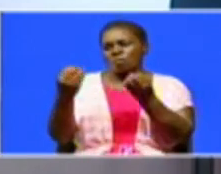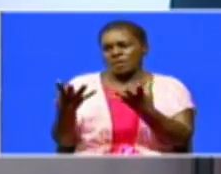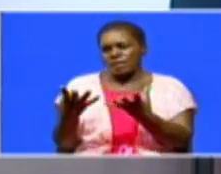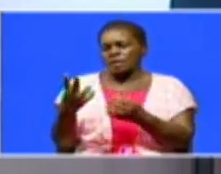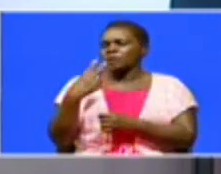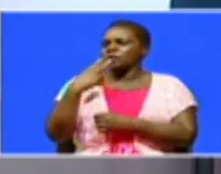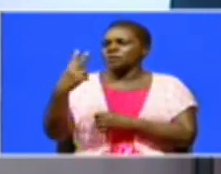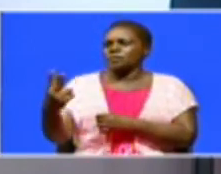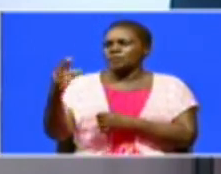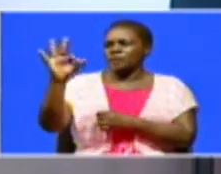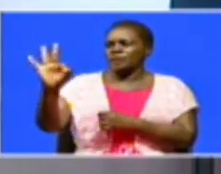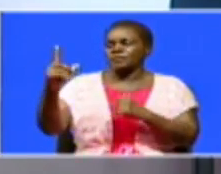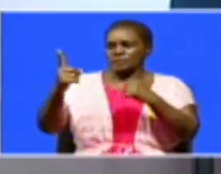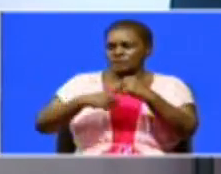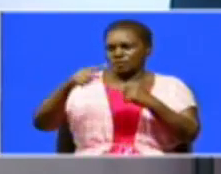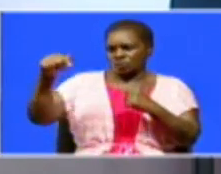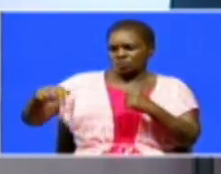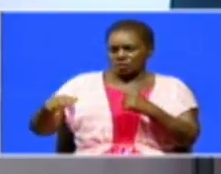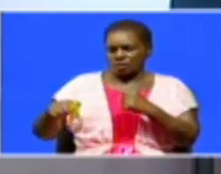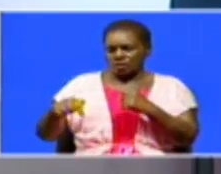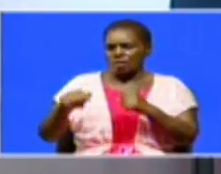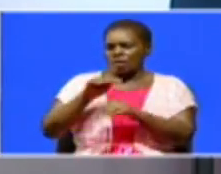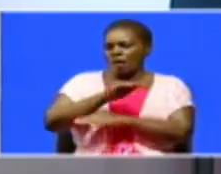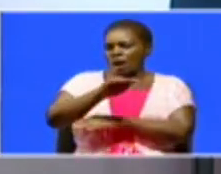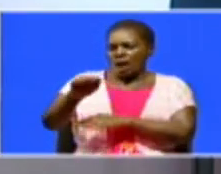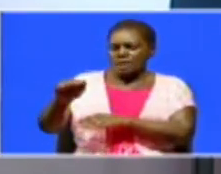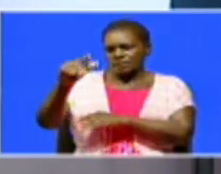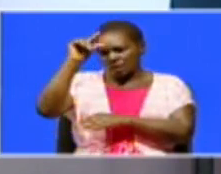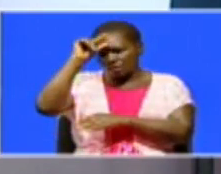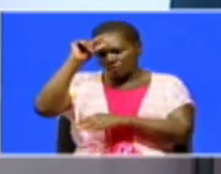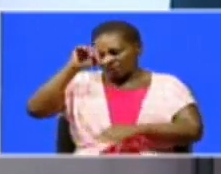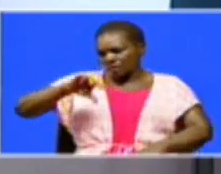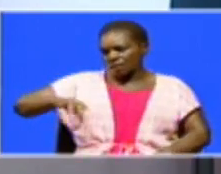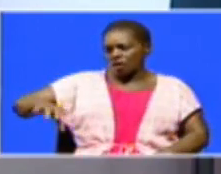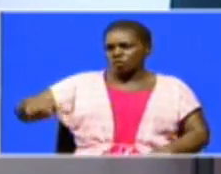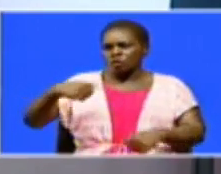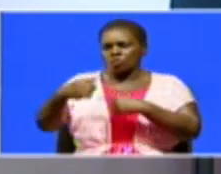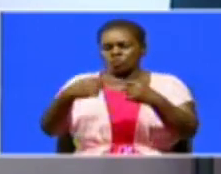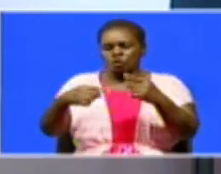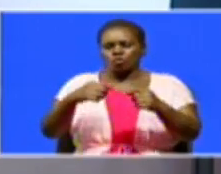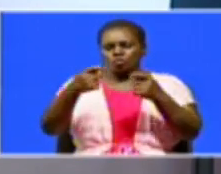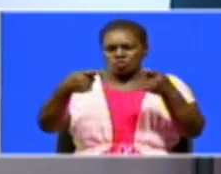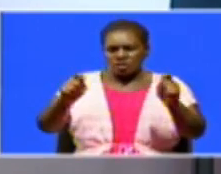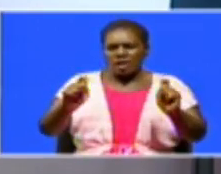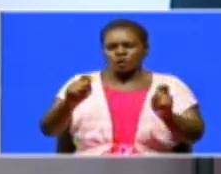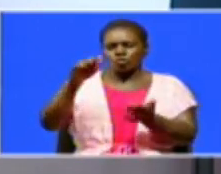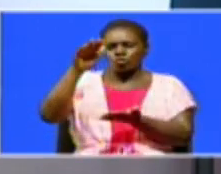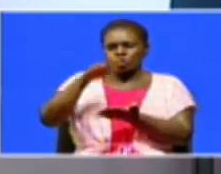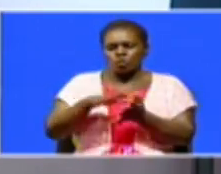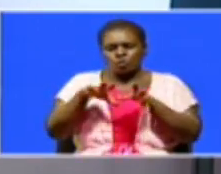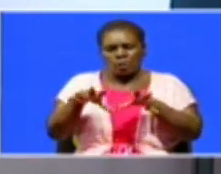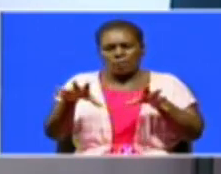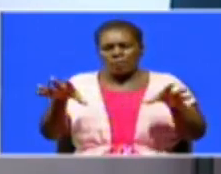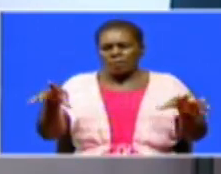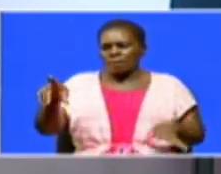visa 236 hii leo, huku mwito ukitolewa kwa serikali za kaunti kuendelea kujizatiti ili kupunguza uenezi wa